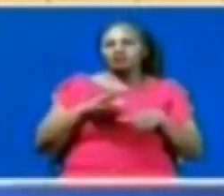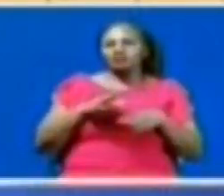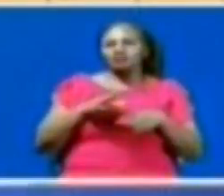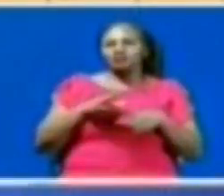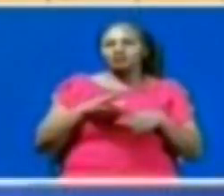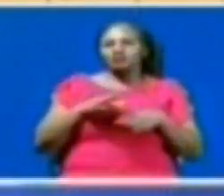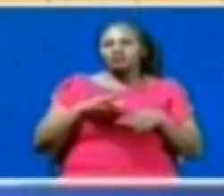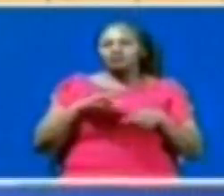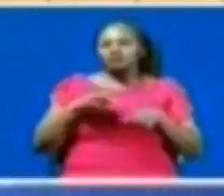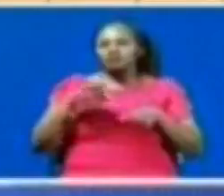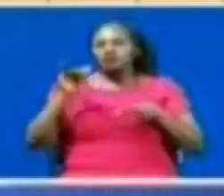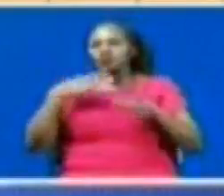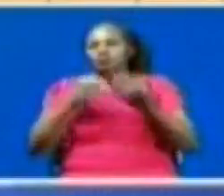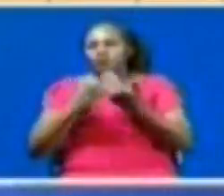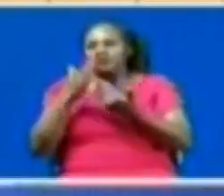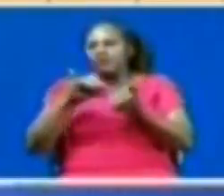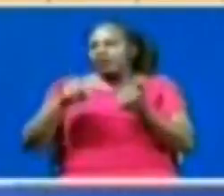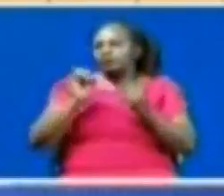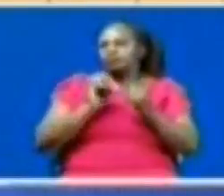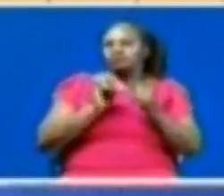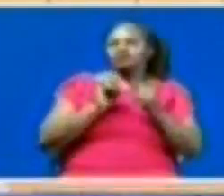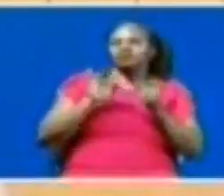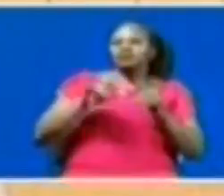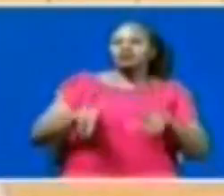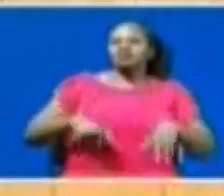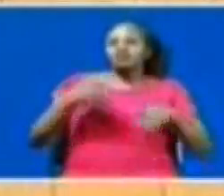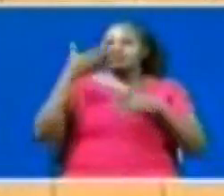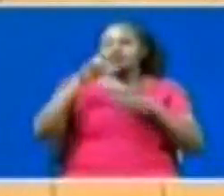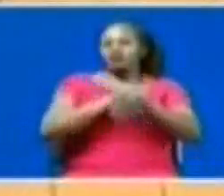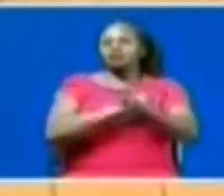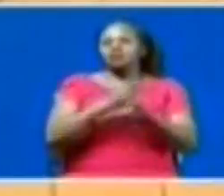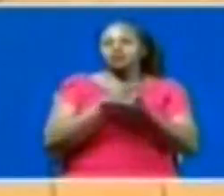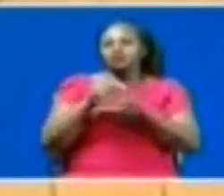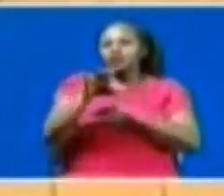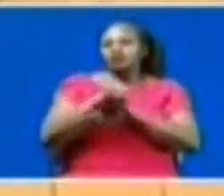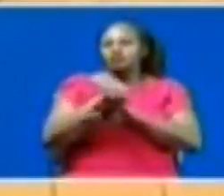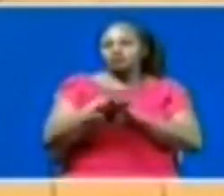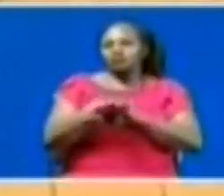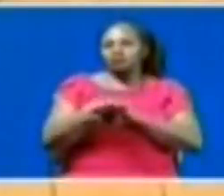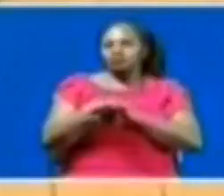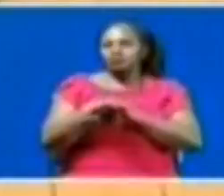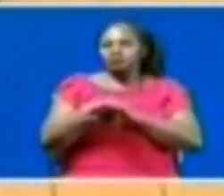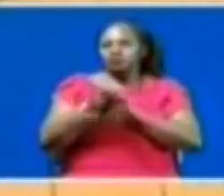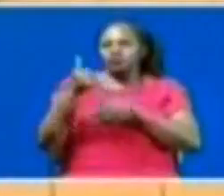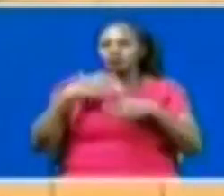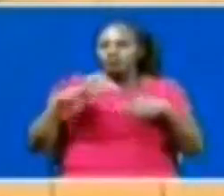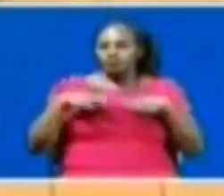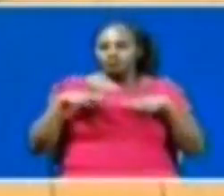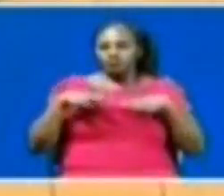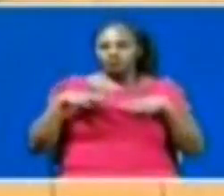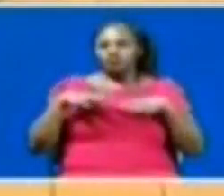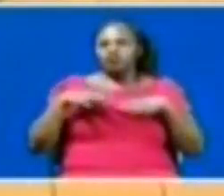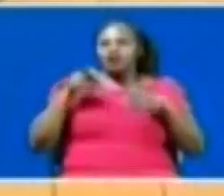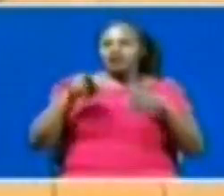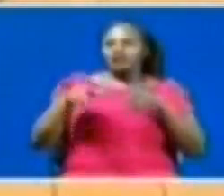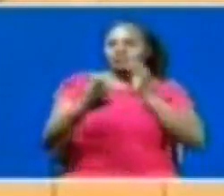hapa makepiero ambao wenye wanatuchunga. Sisi hapa tunakaa tu kwa neema ya Mungu. Mazingira mabaya ambayo hayafai kwa mwanadamu.